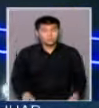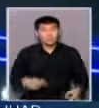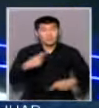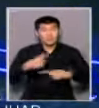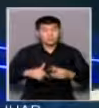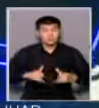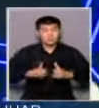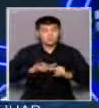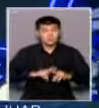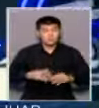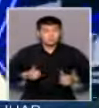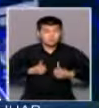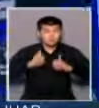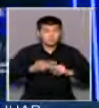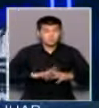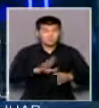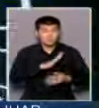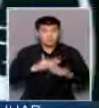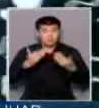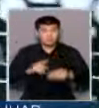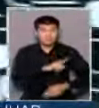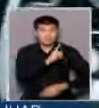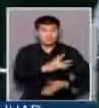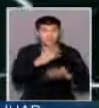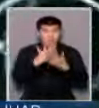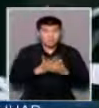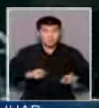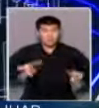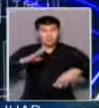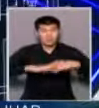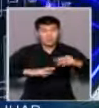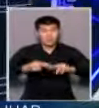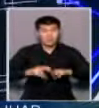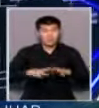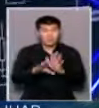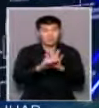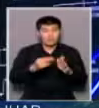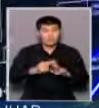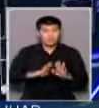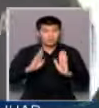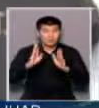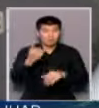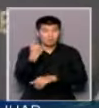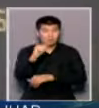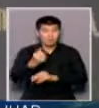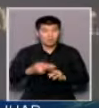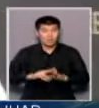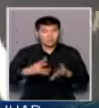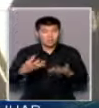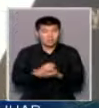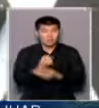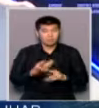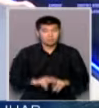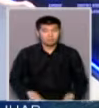стремится к знаниям, не существует никаких преград, только сильная любовь к профессии, самоотверженное служение выбранной цели ведет к победным высотам и